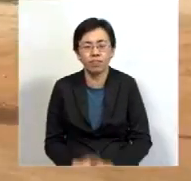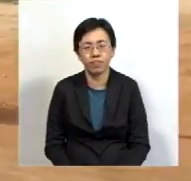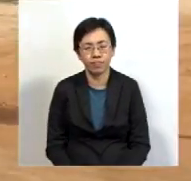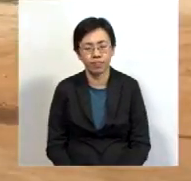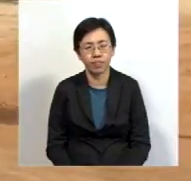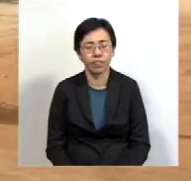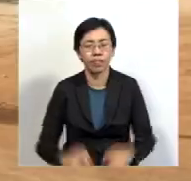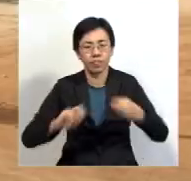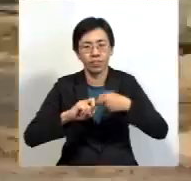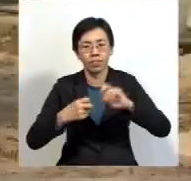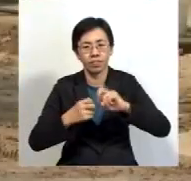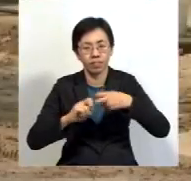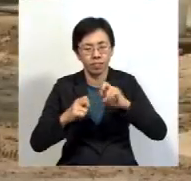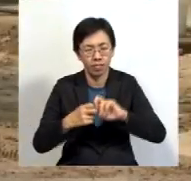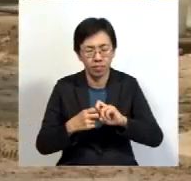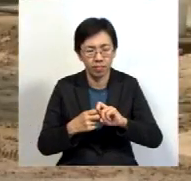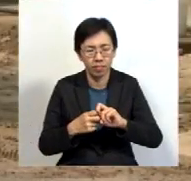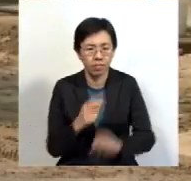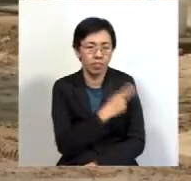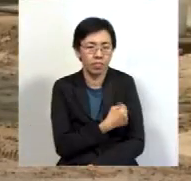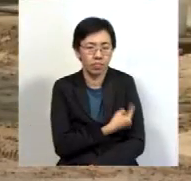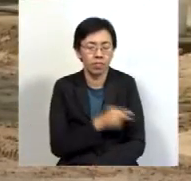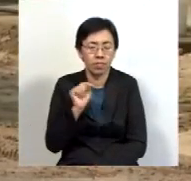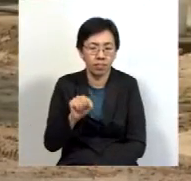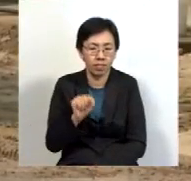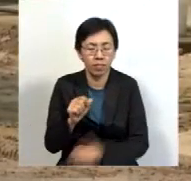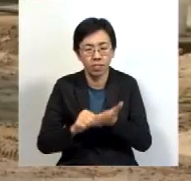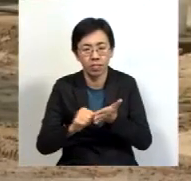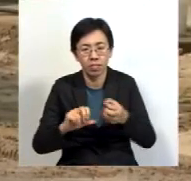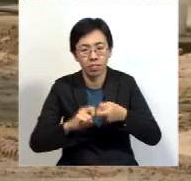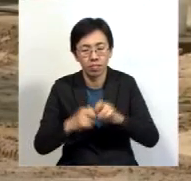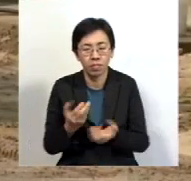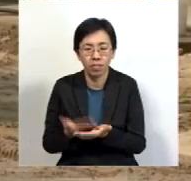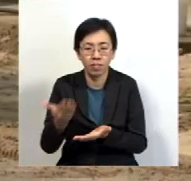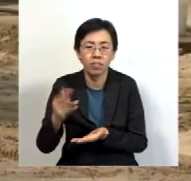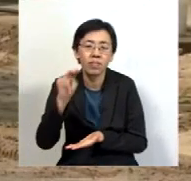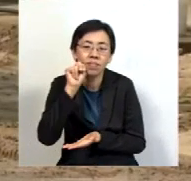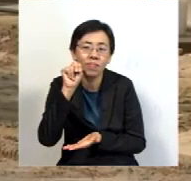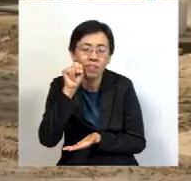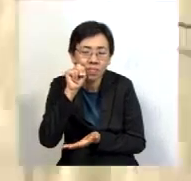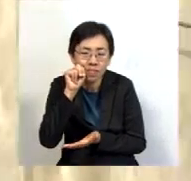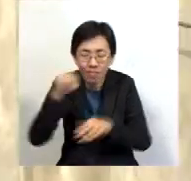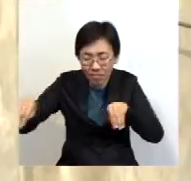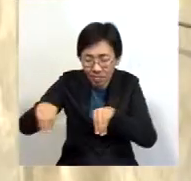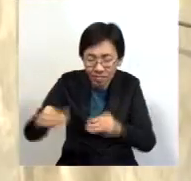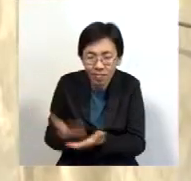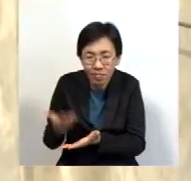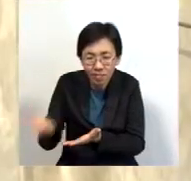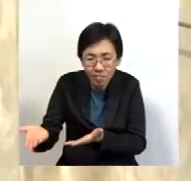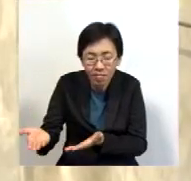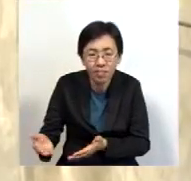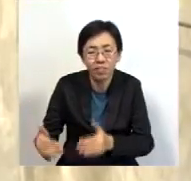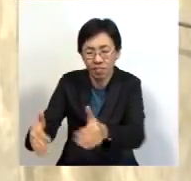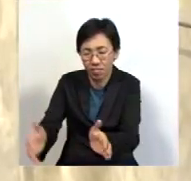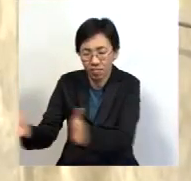สำหรับปัญหาภัยแล้งนะคะที่โรงพยาบาลหนองมะม่วงค่ะแก้ปัญหาด้วยการซื้อน้ำจากบ่อบาดาลเอกชนในพื้นที่ใกล้เคียงที่มีอยู่แค่